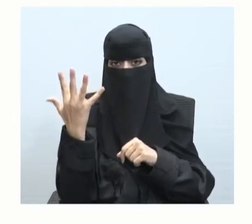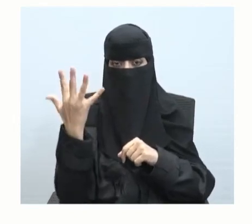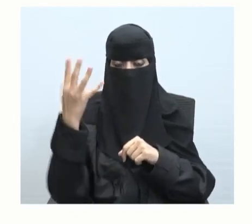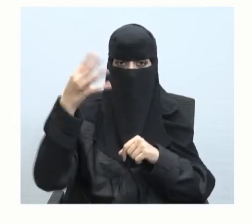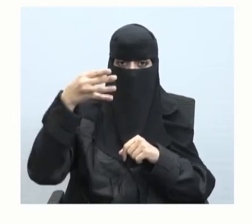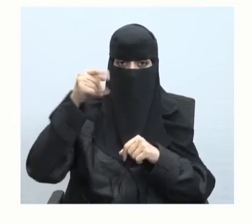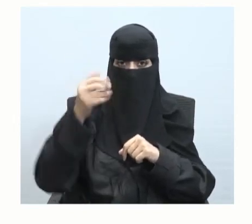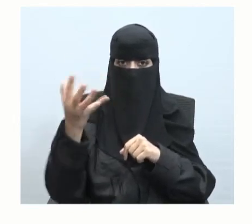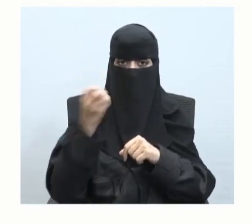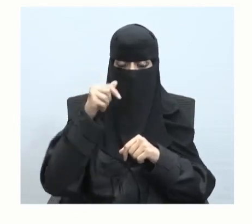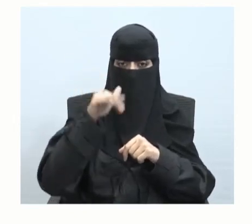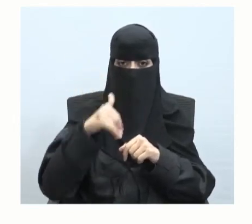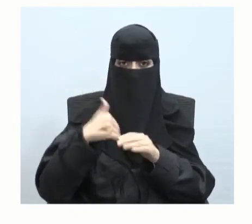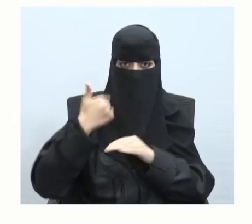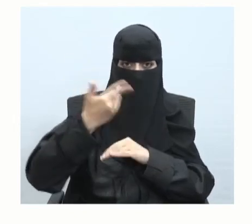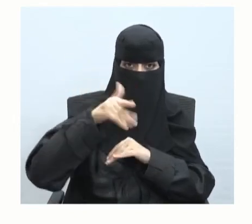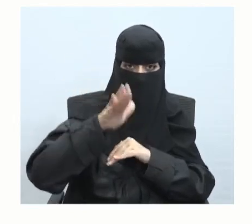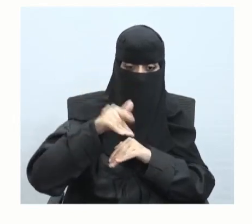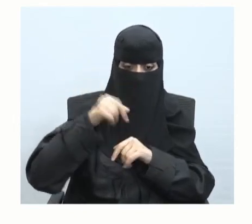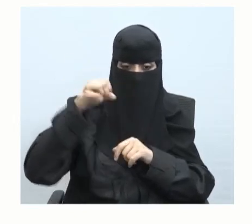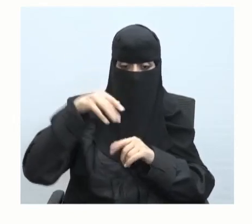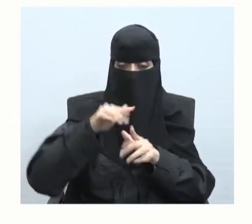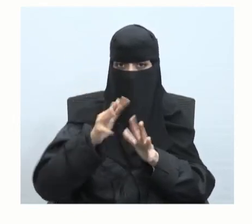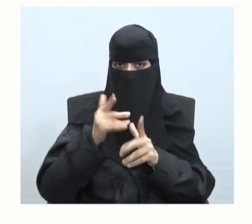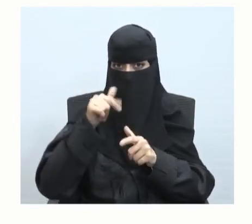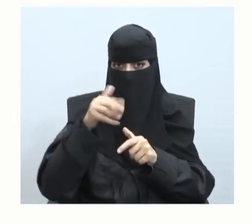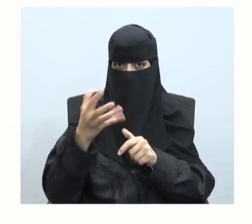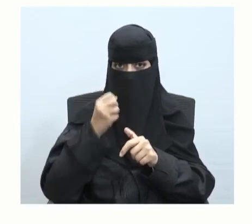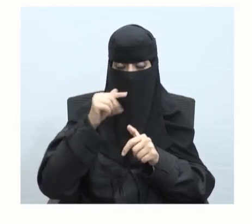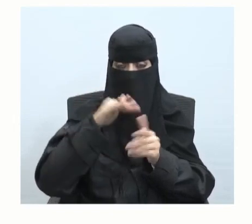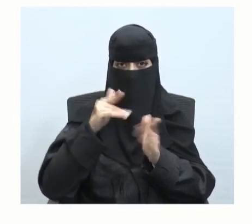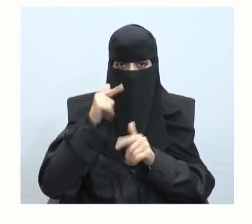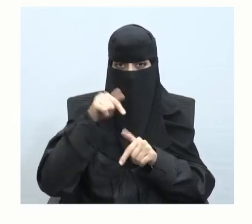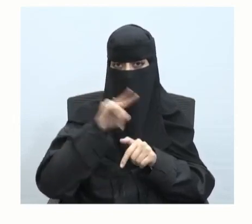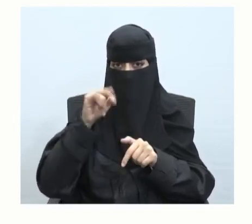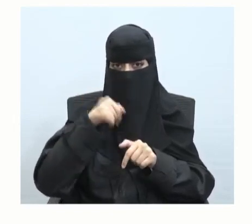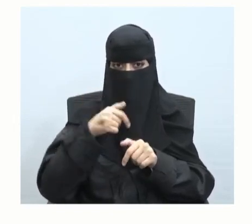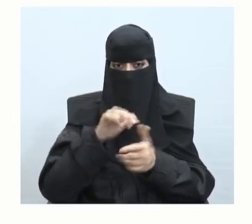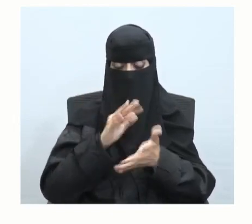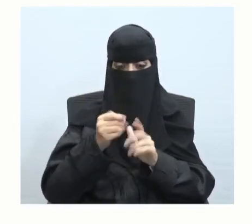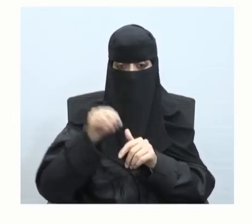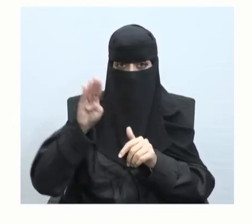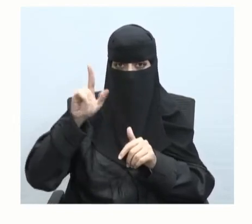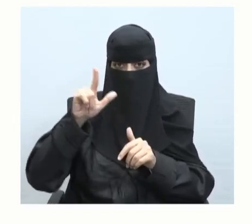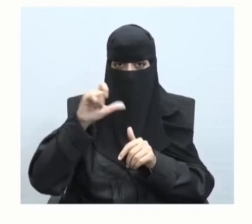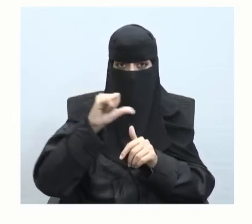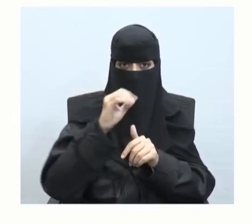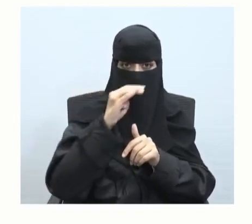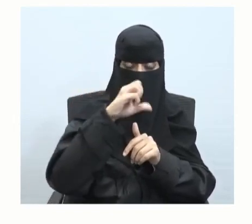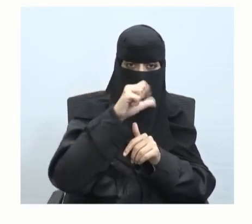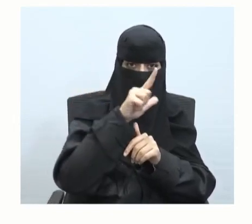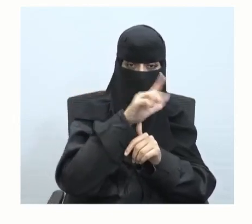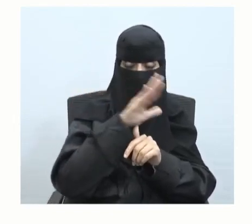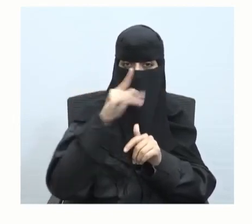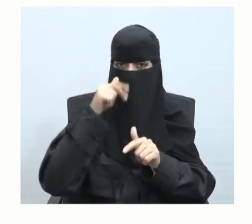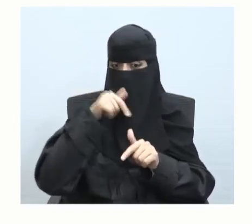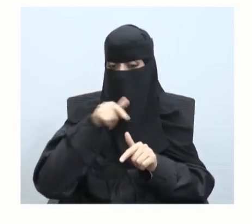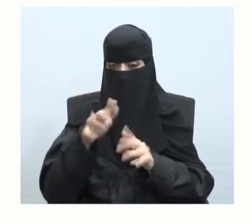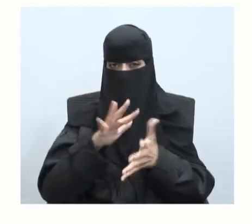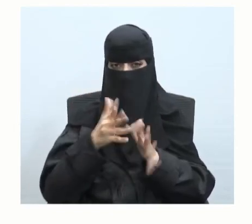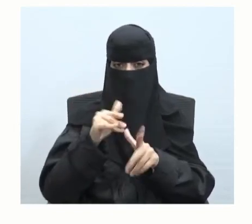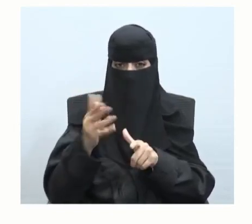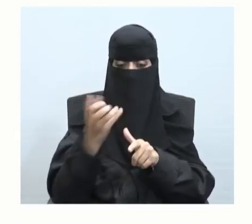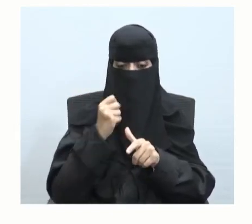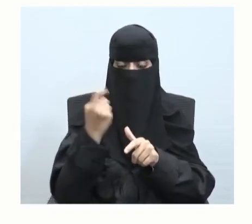تحصل على نتيجه طبعا النتيجه اللي تحصل عليها ليست بالكيلو جول عندما تضرب هذه الارقام ستحصل تقريبا